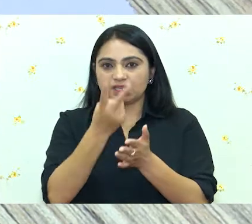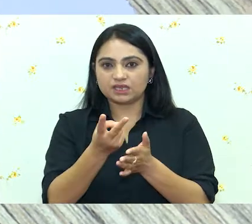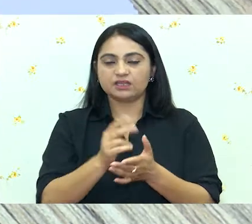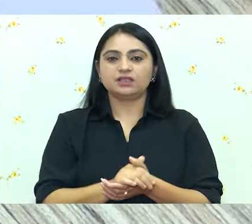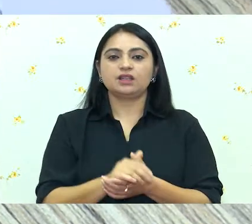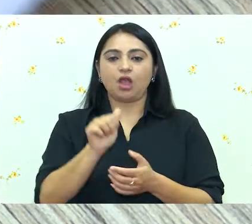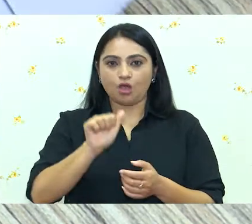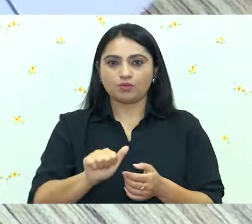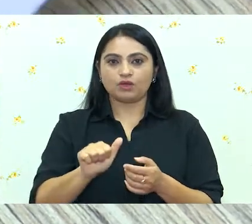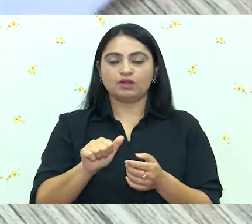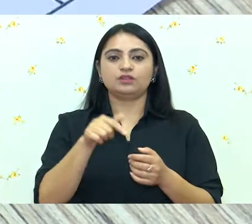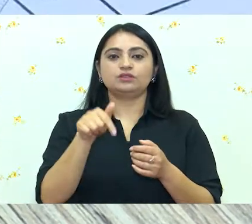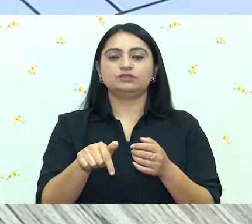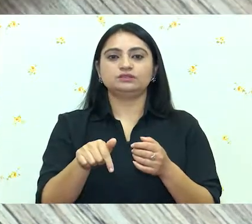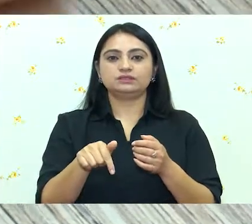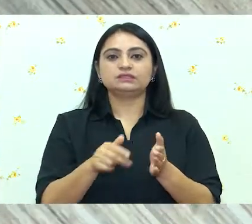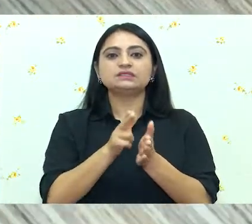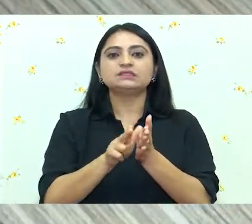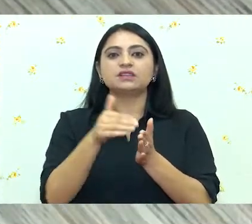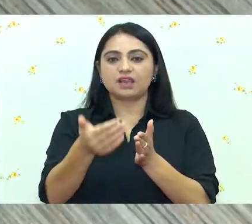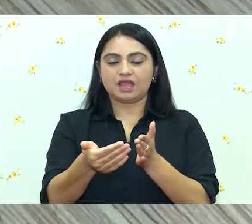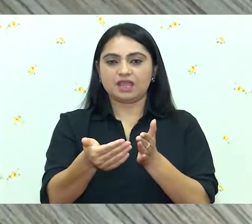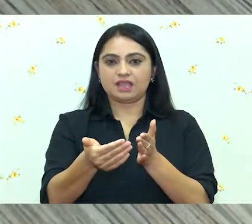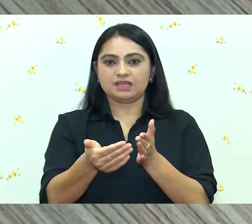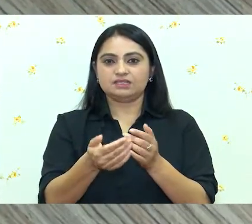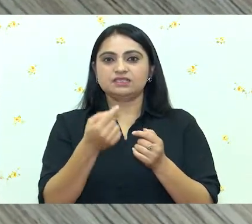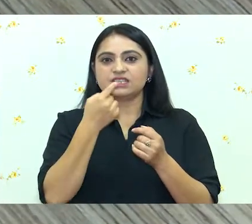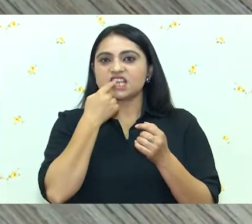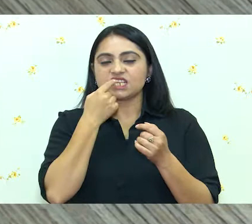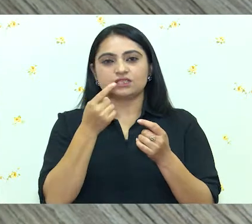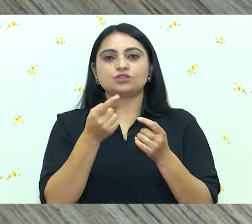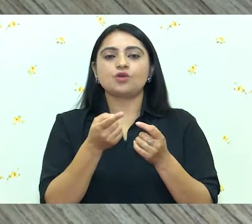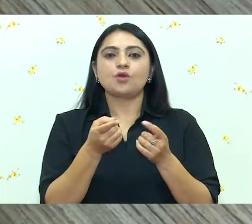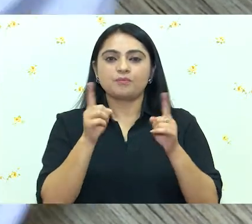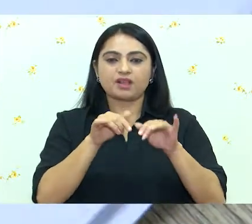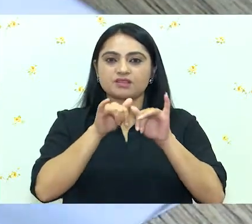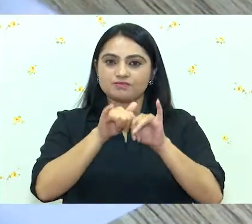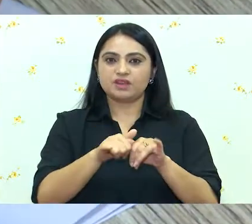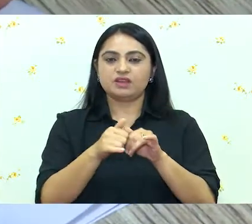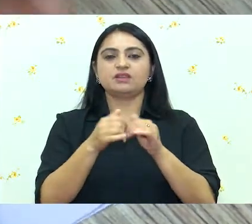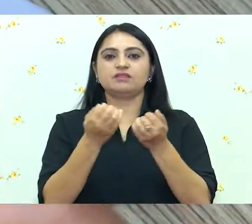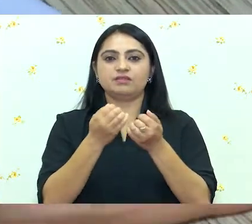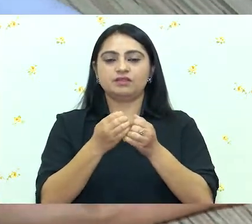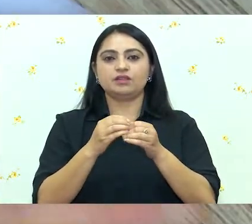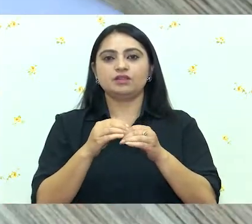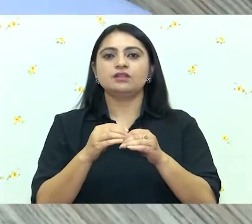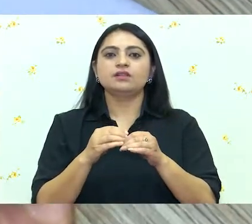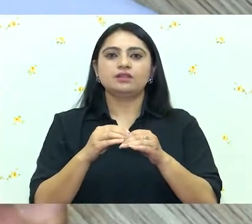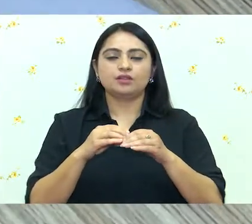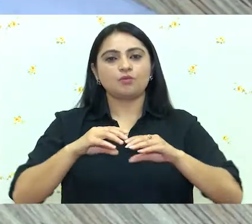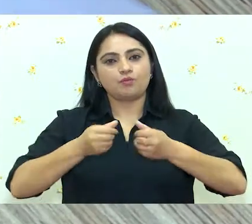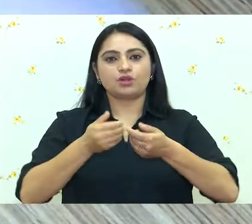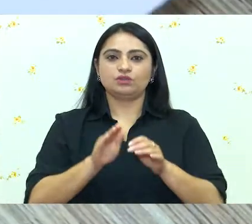र अब चाहिँ यो चिन्हलाई म ठ्याक्कै सेतोमा पर्ने गरी यसरी मैले पट्याउँछु। त्यो सेतोमा